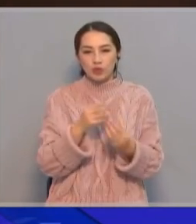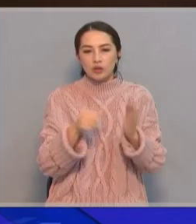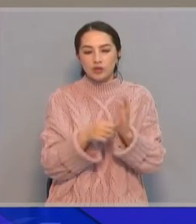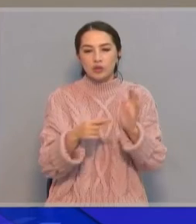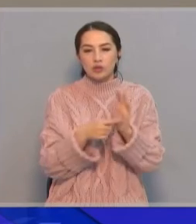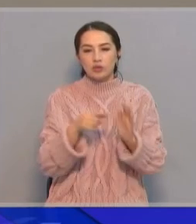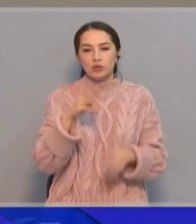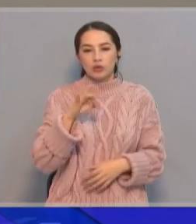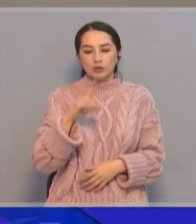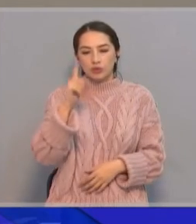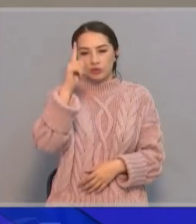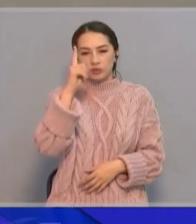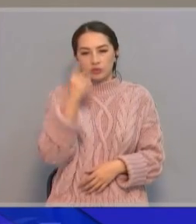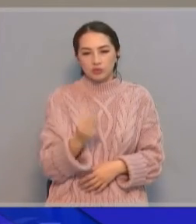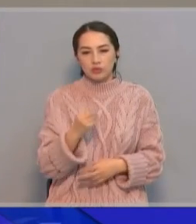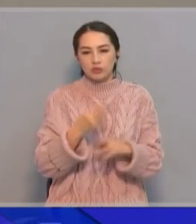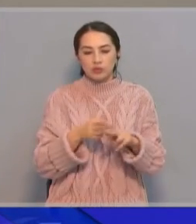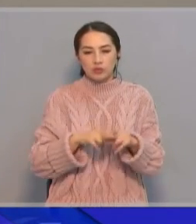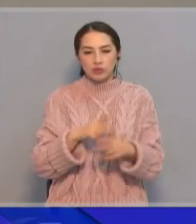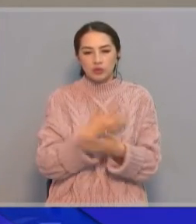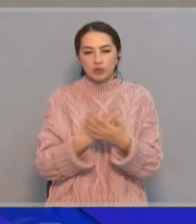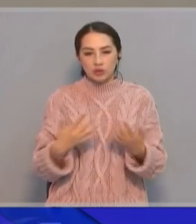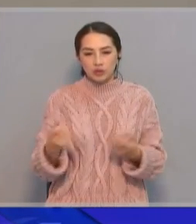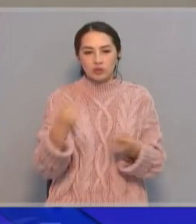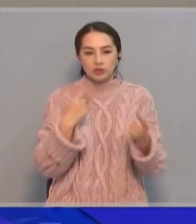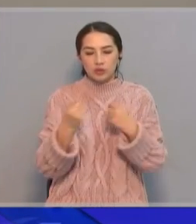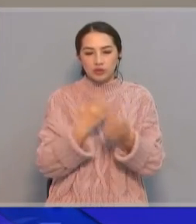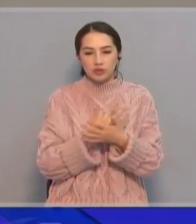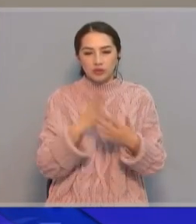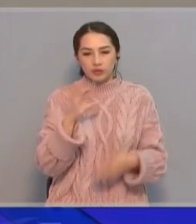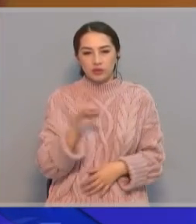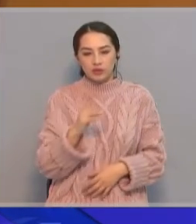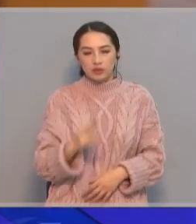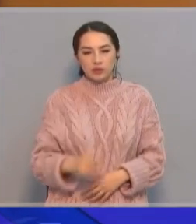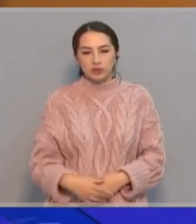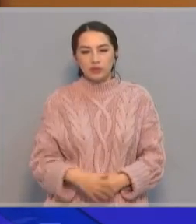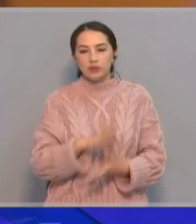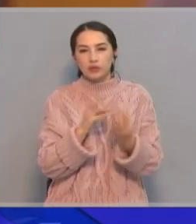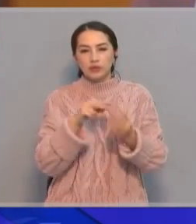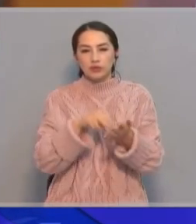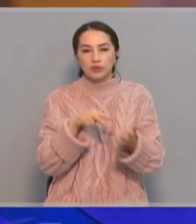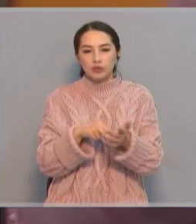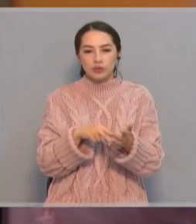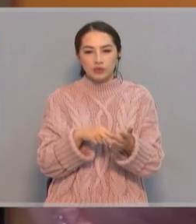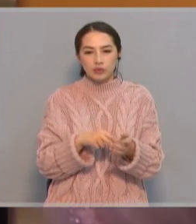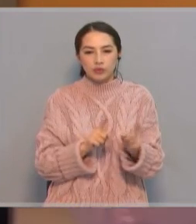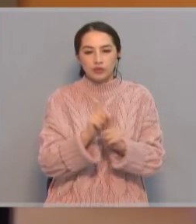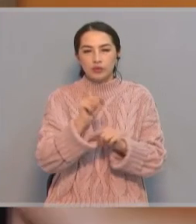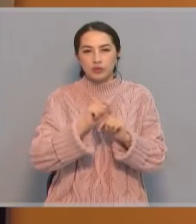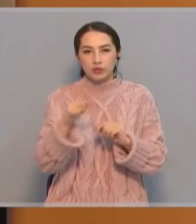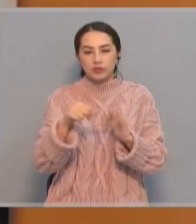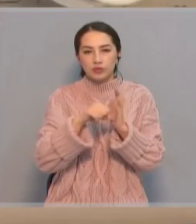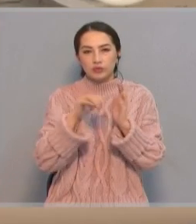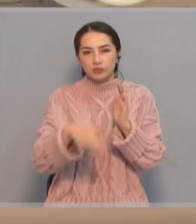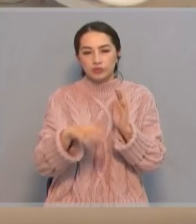6-7 тортов, также пользуется социальной сетью и принимает заказы на различные виды сладостей. Цены на продукцию начинаются от